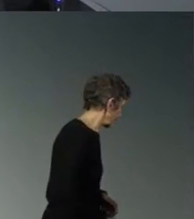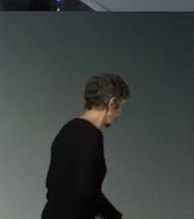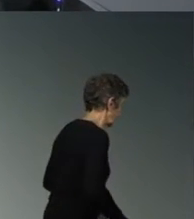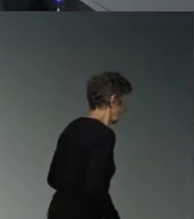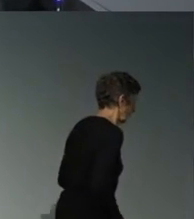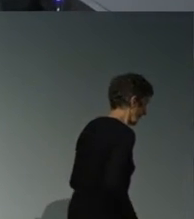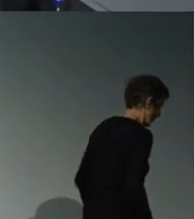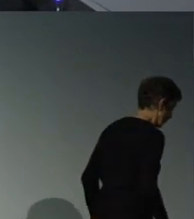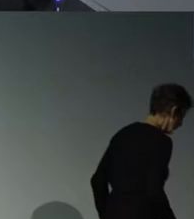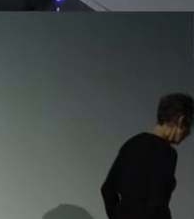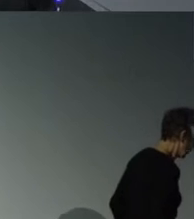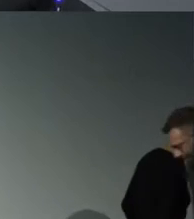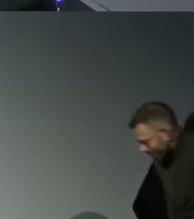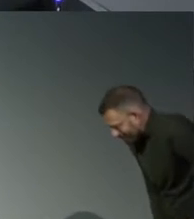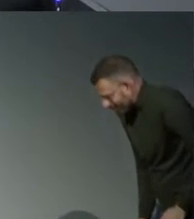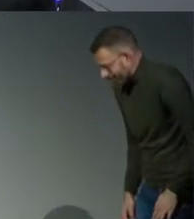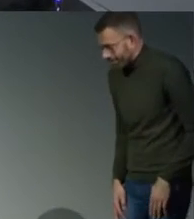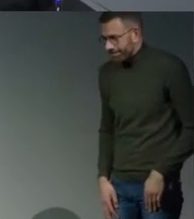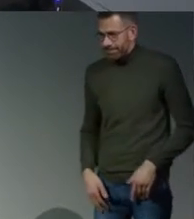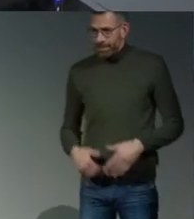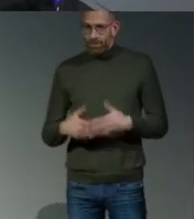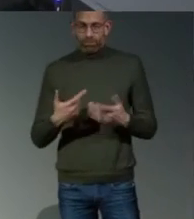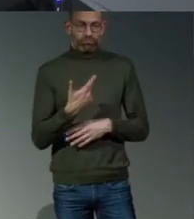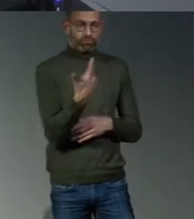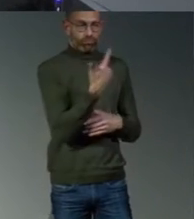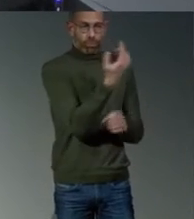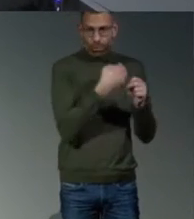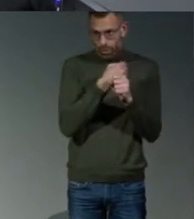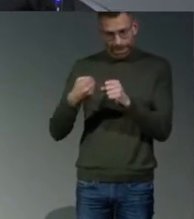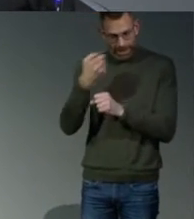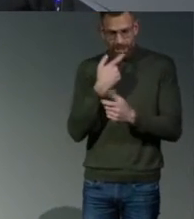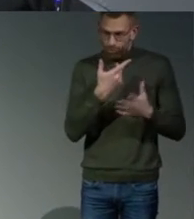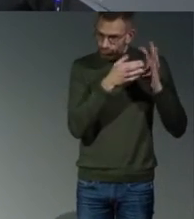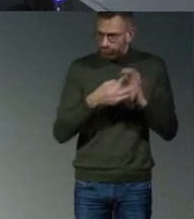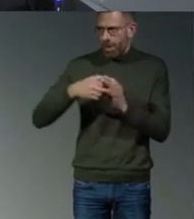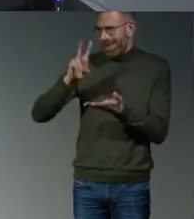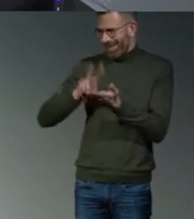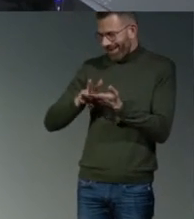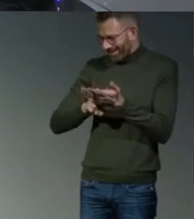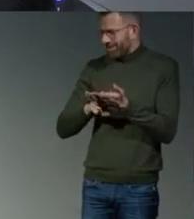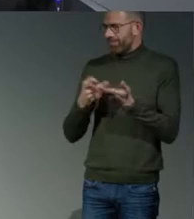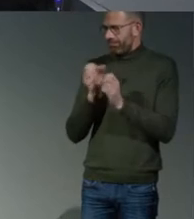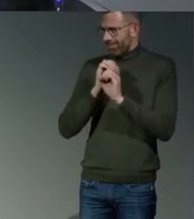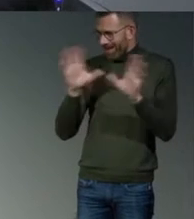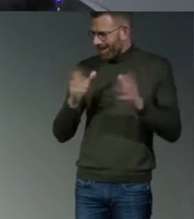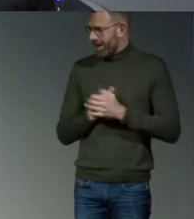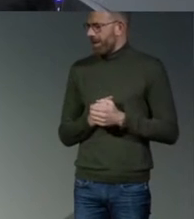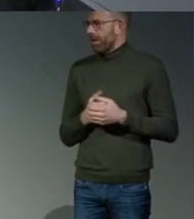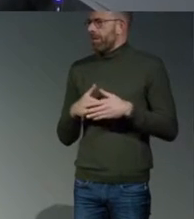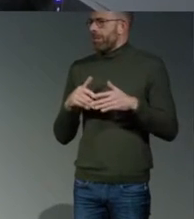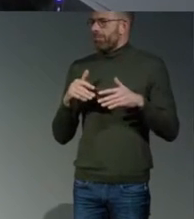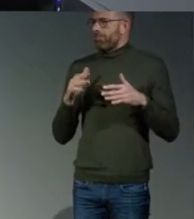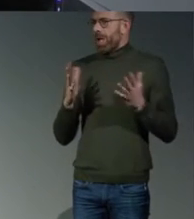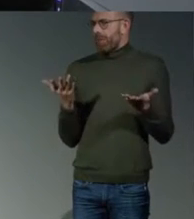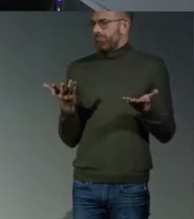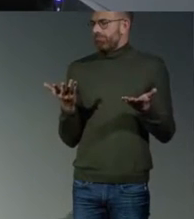On a affaire à deux compositions qui sont réalistes et dont le fil à tirer est clair et beau, mais on se dit, une fois qu'on a